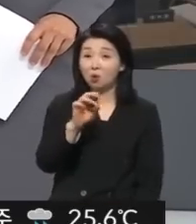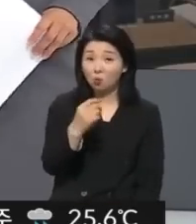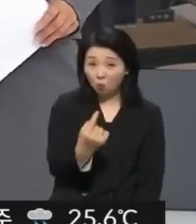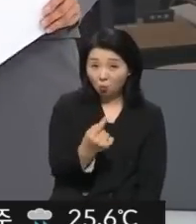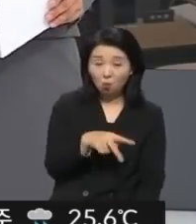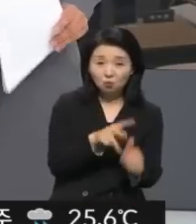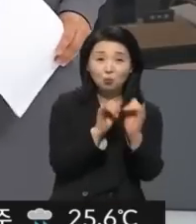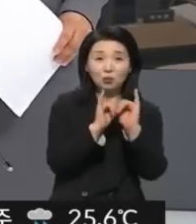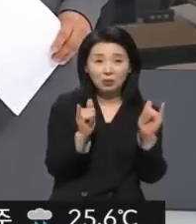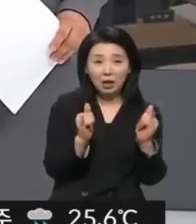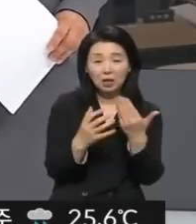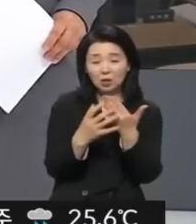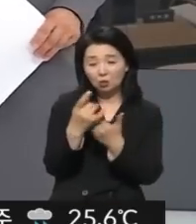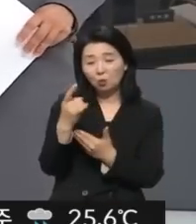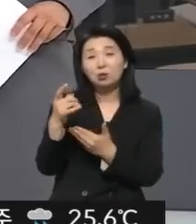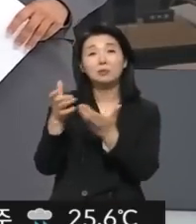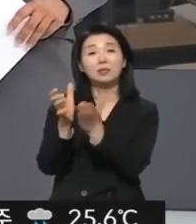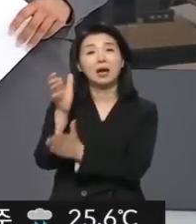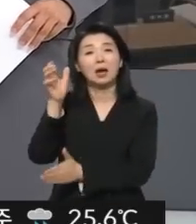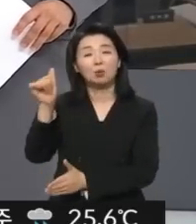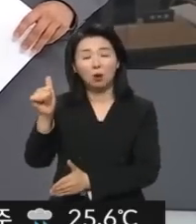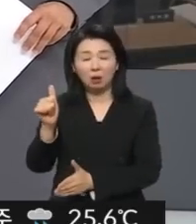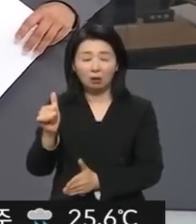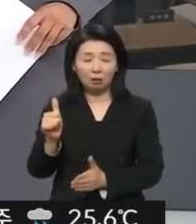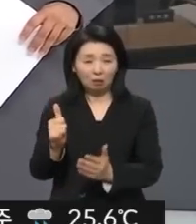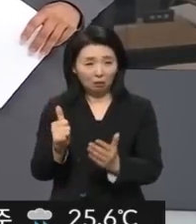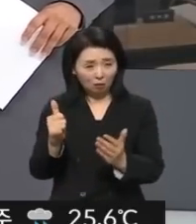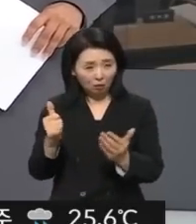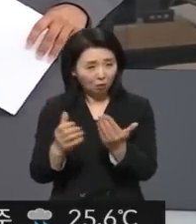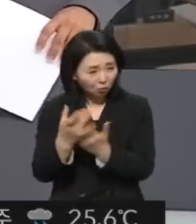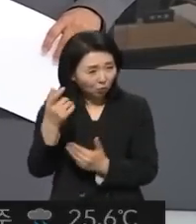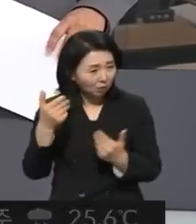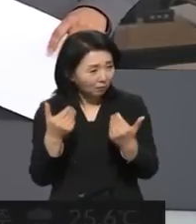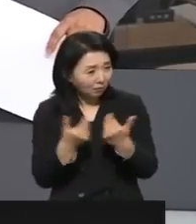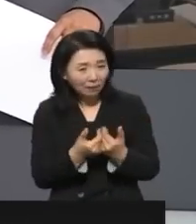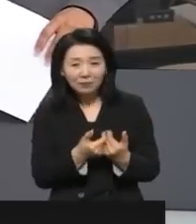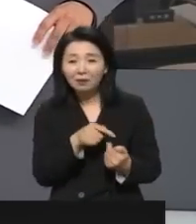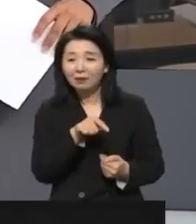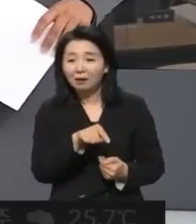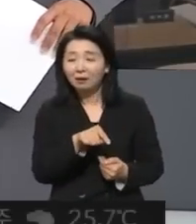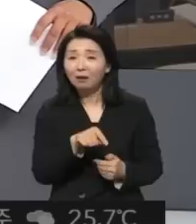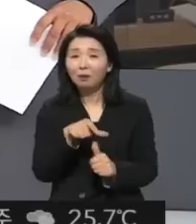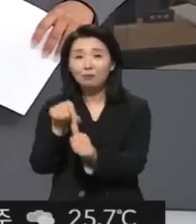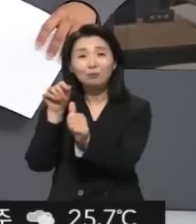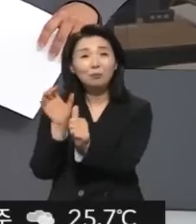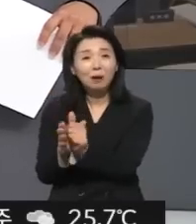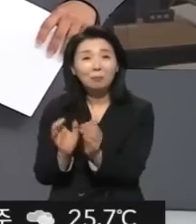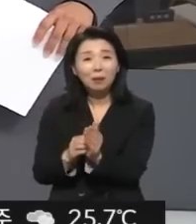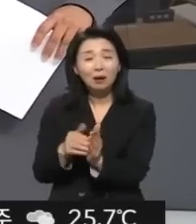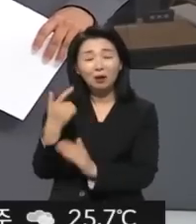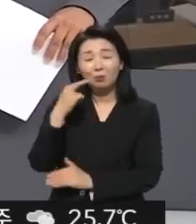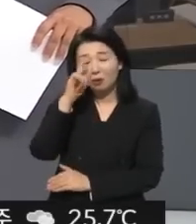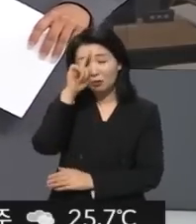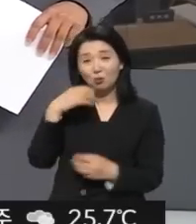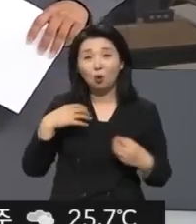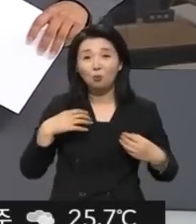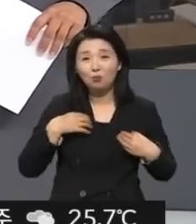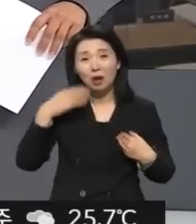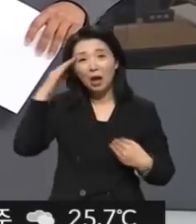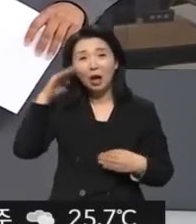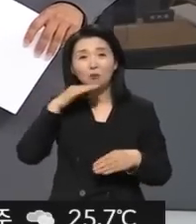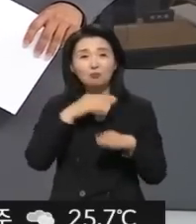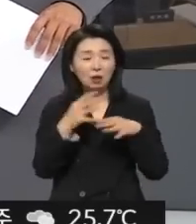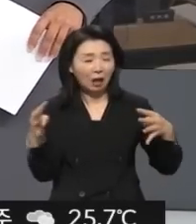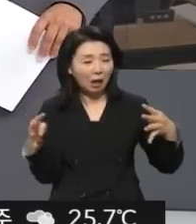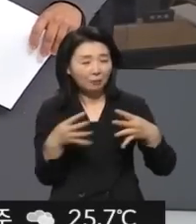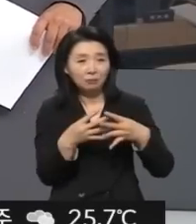대해서는 통일부 장관의 반통일적인 인물이 지명됐다고 했습니다. 과거 정부의 남북 합의를 부정하고